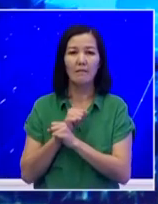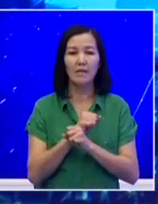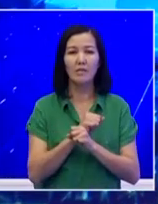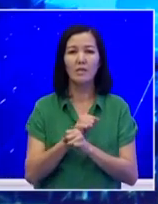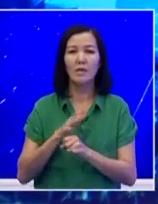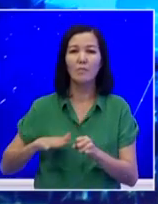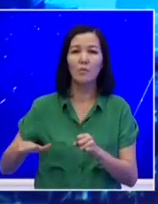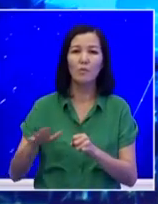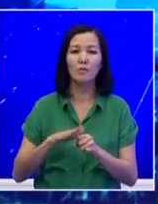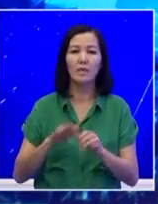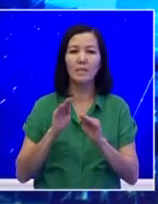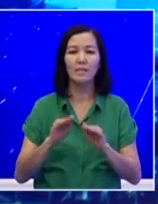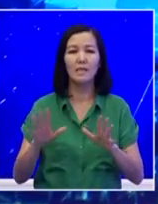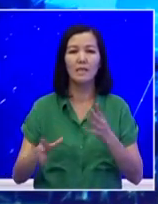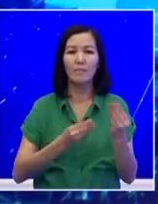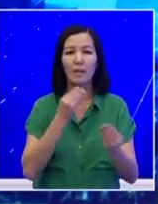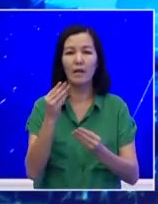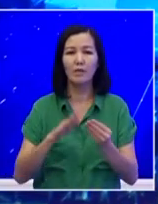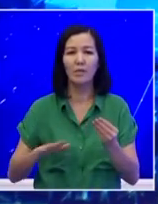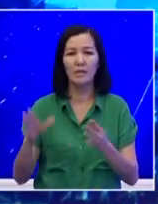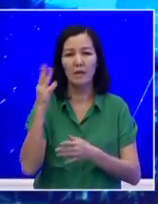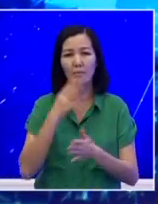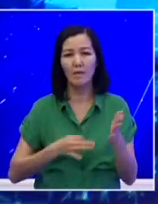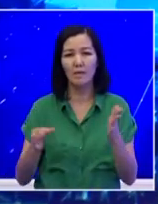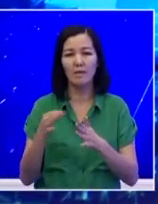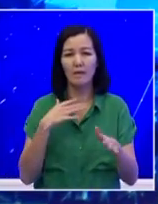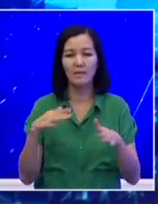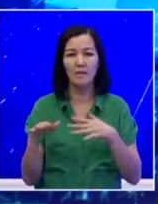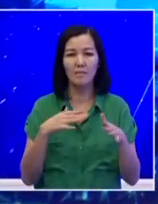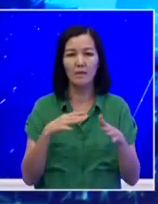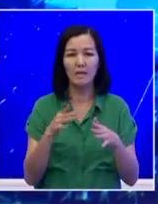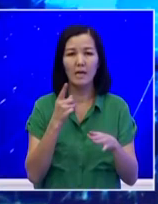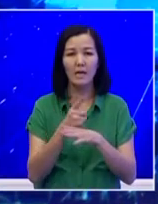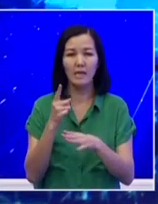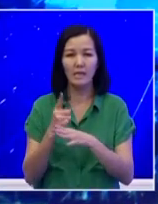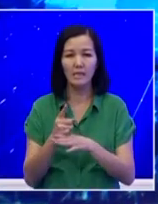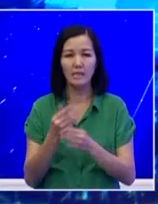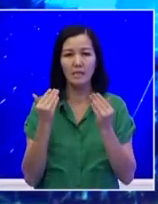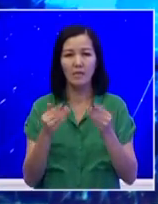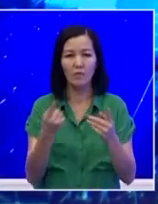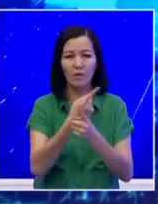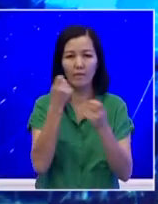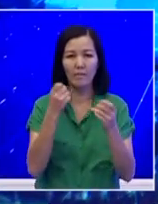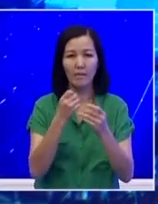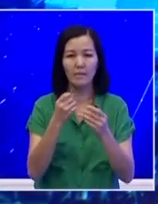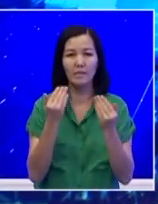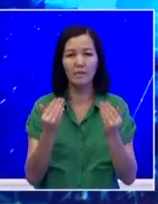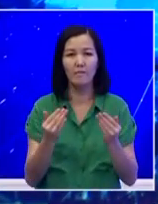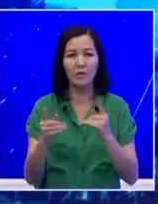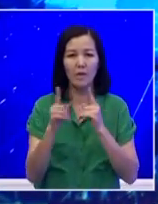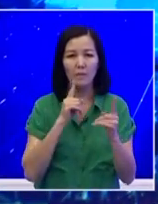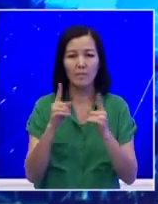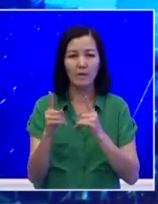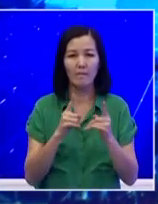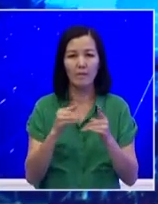Дачникам участки, детям площадки. В Алматинской области ослабили режим карантина. Такой информацией поделились в ходе брифинга на